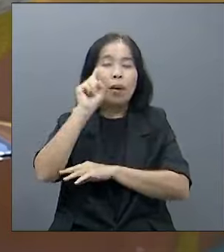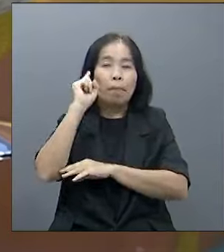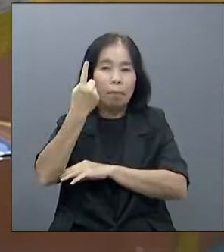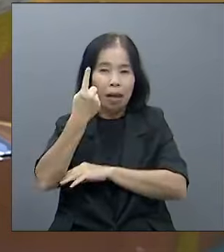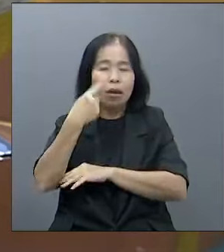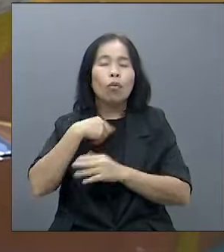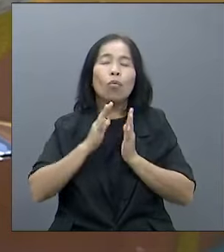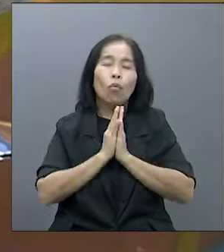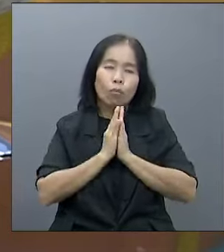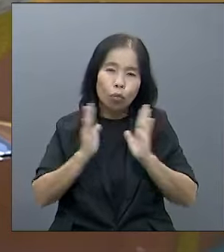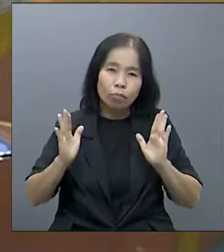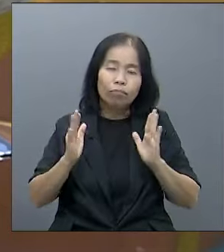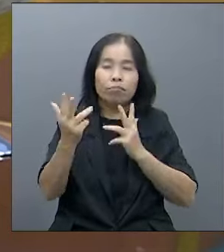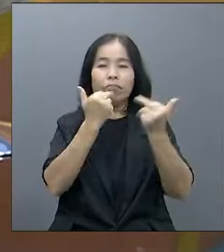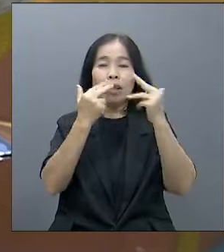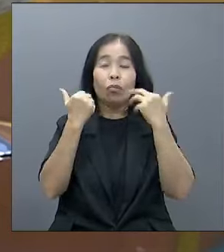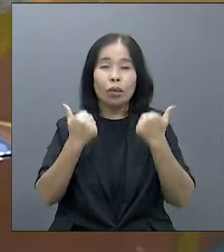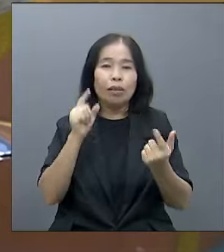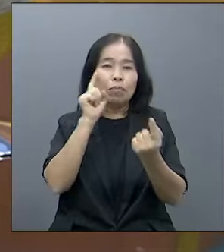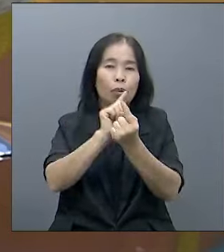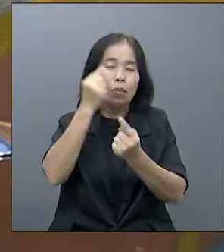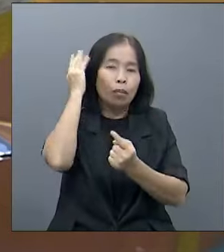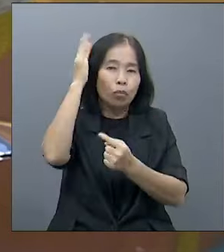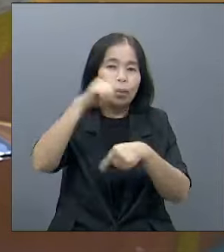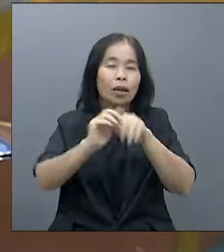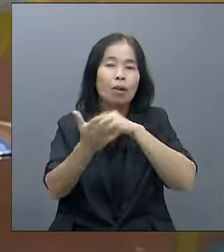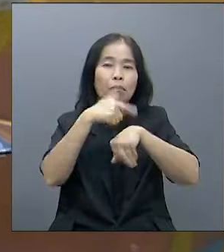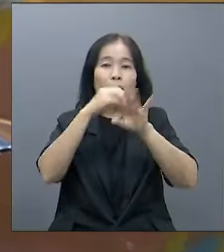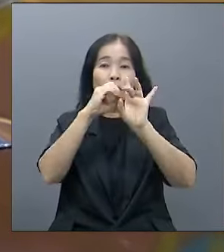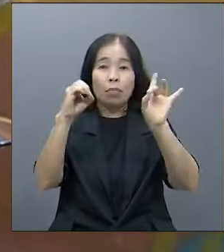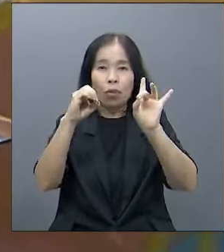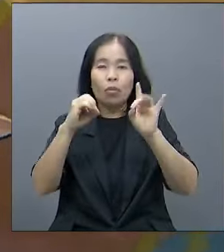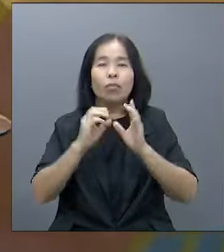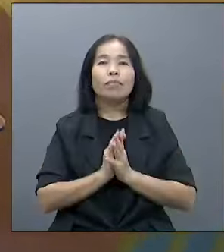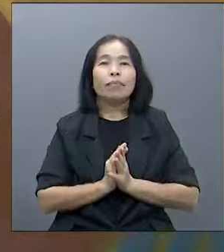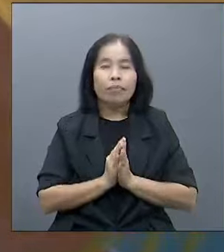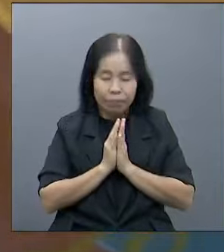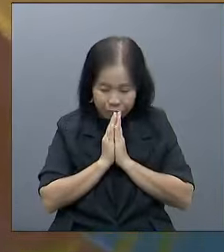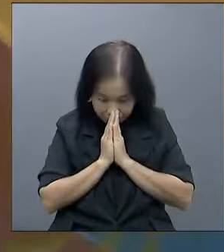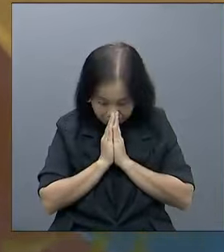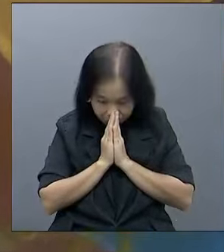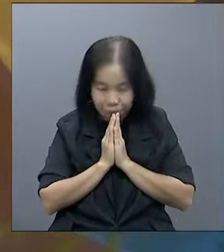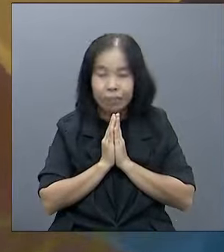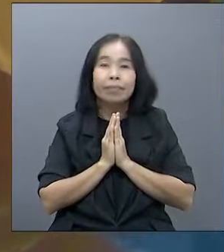ขอบคุณสำหรับทุกการติดตามพรุ่งนี้กลับมาเจอกันเวลาเดิม 8:00 น.ครับสวัสดีครับ สวัสดีค่ะ